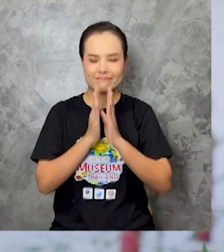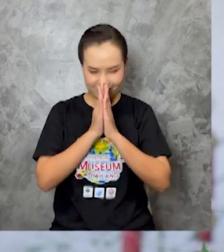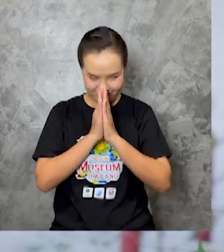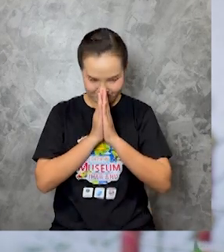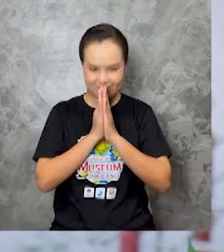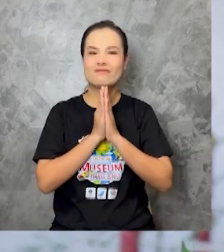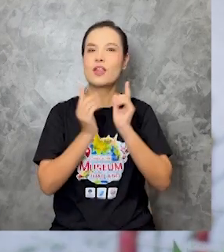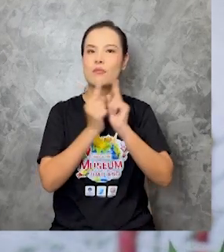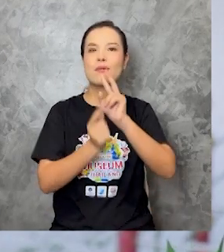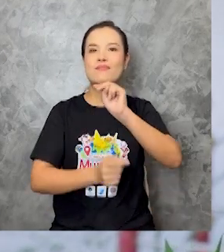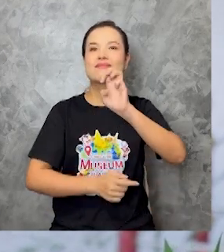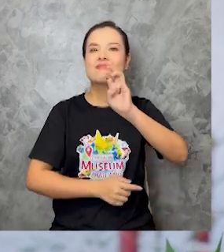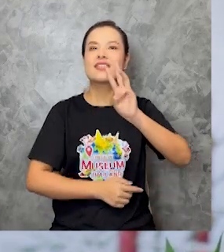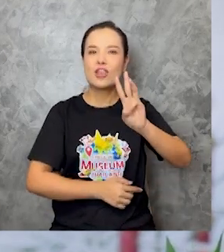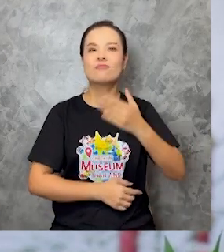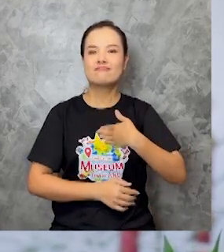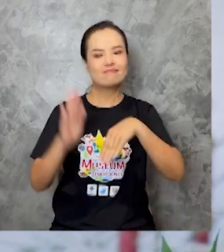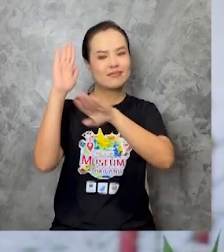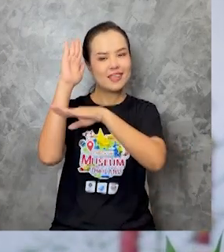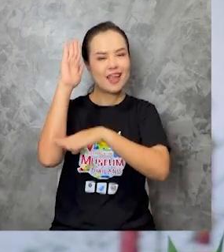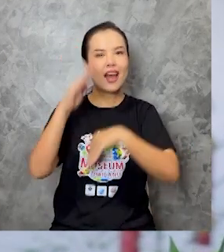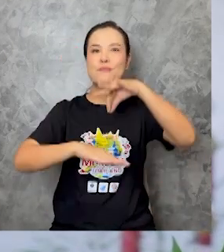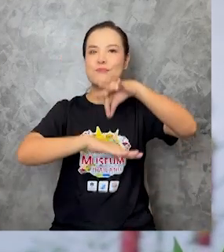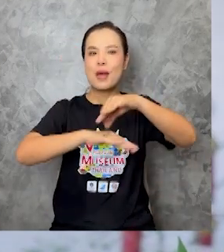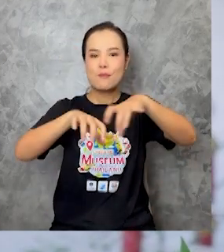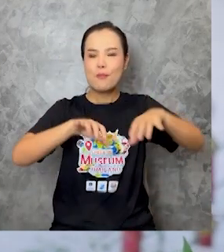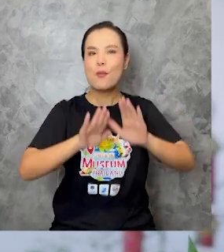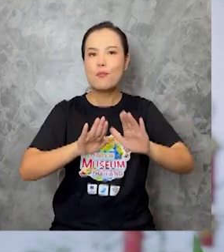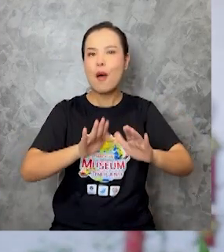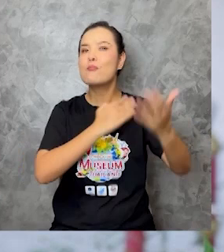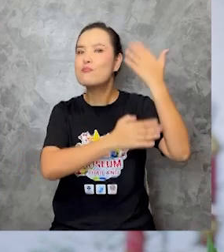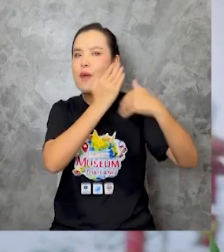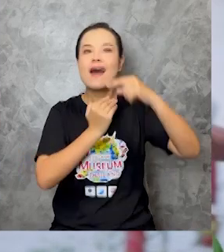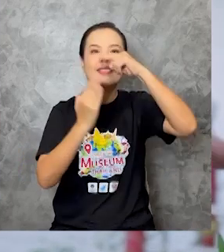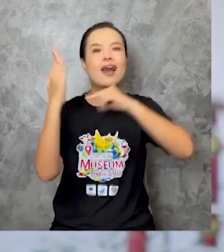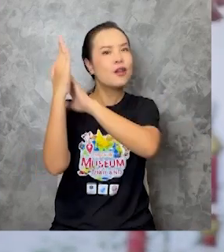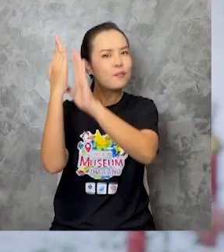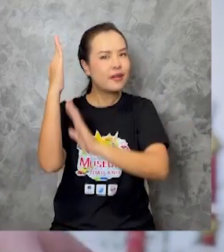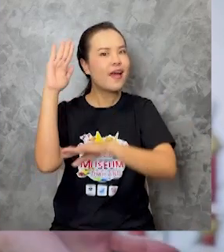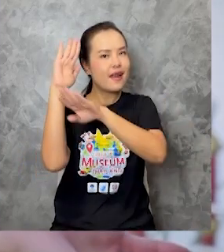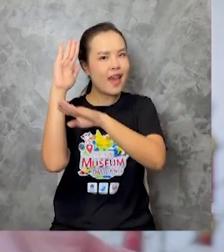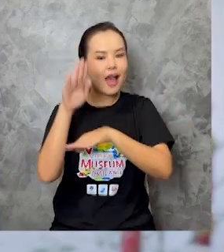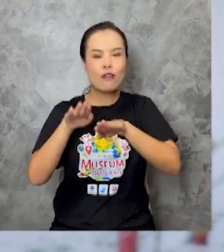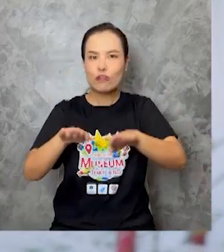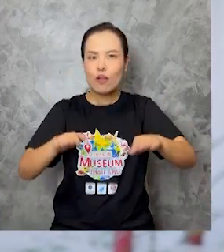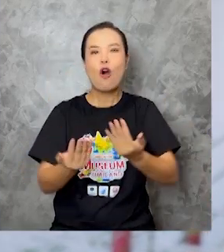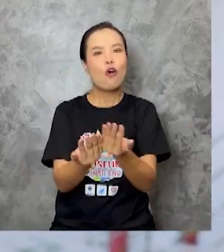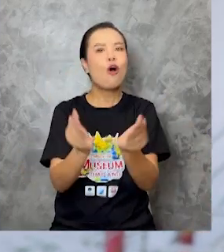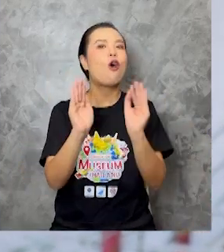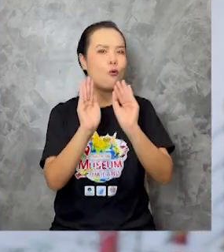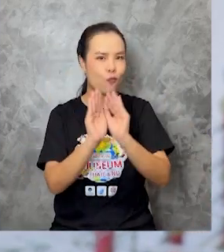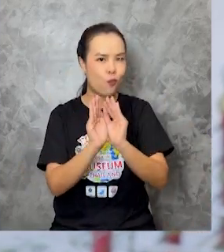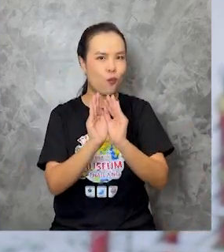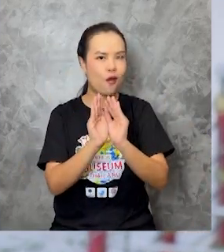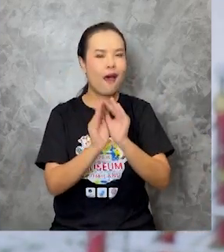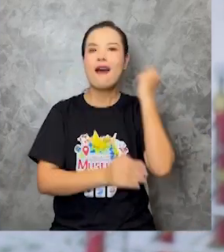สวัสดีค่ะมาพบกับนิวปัจจิตัยครั้งนะคะในรายการ Check In Museum Thailand รายการที่จะพาน้องๆ นะคะและทุกคน